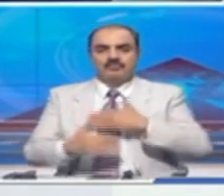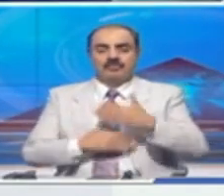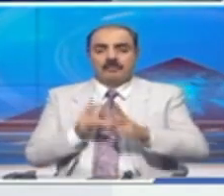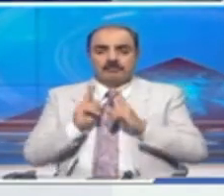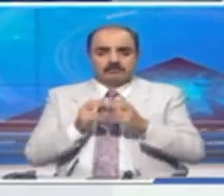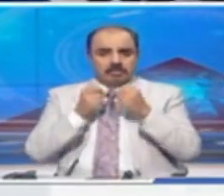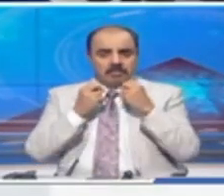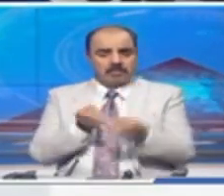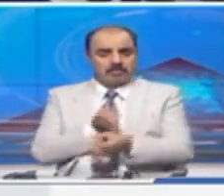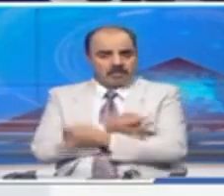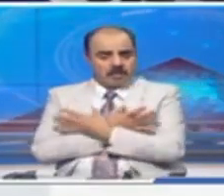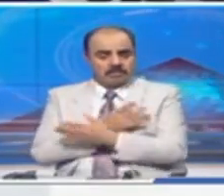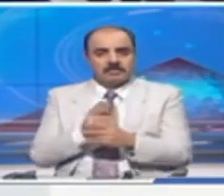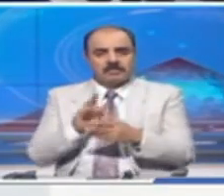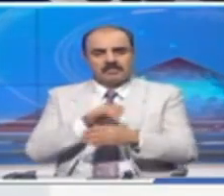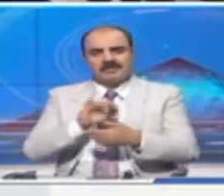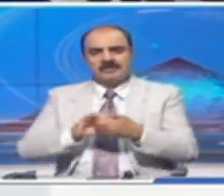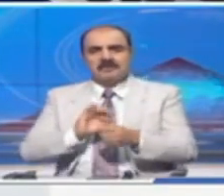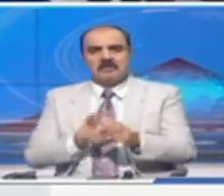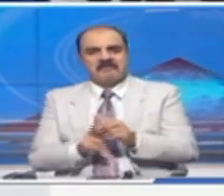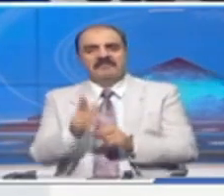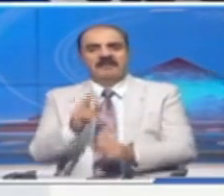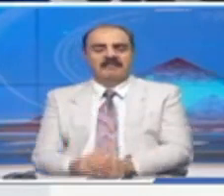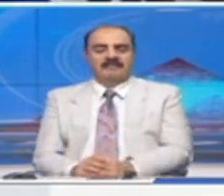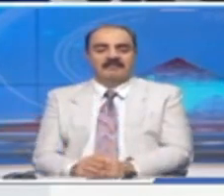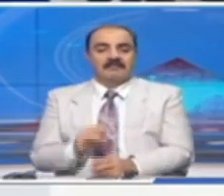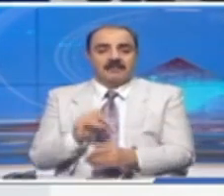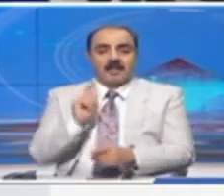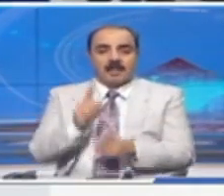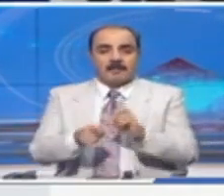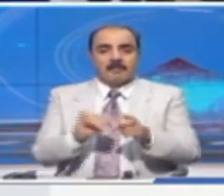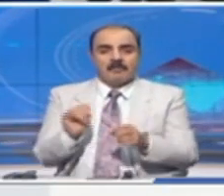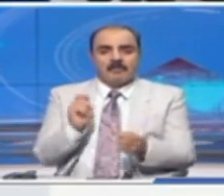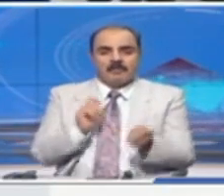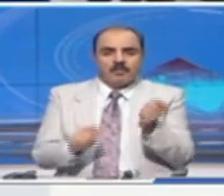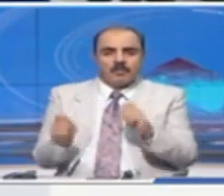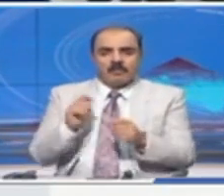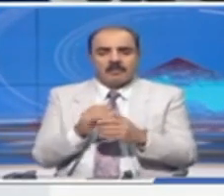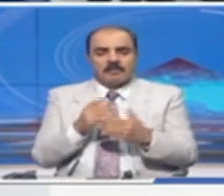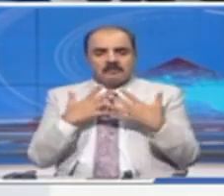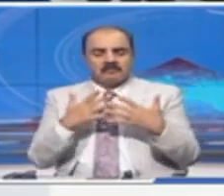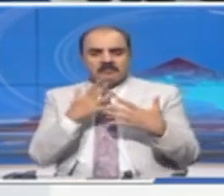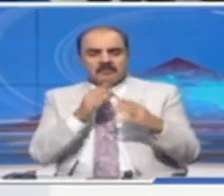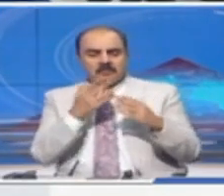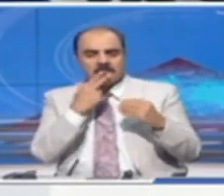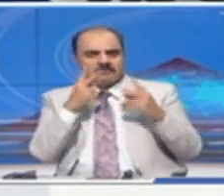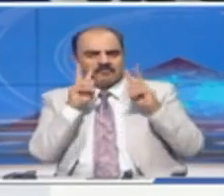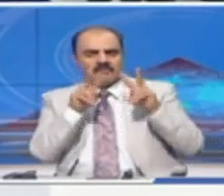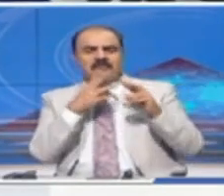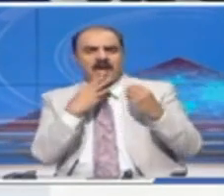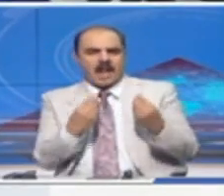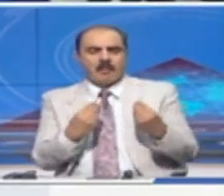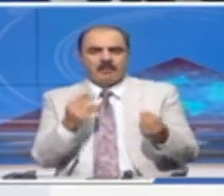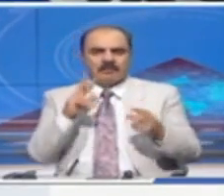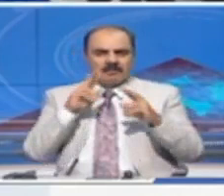الانتهاء منها وفقا للخطط التي تم وضعها. ووجه شعراوي بالاهتمام بأعمال الهوية البصرية في جميع